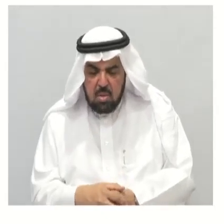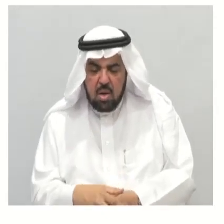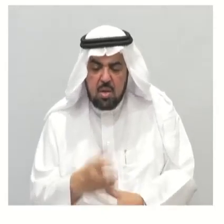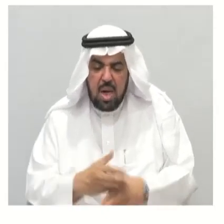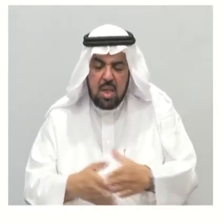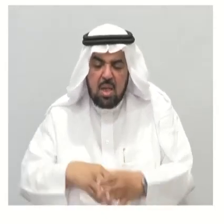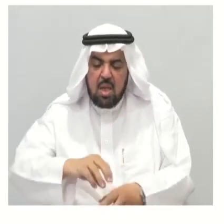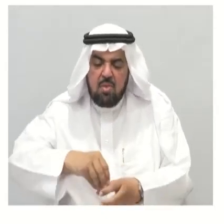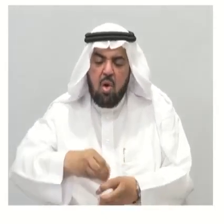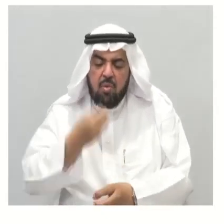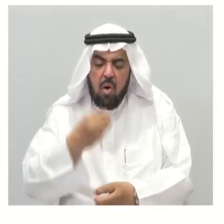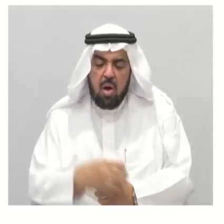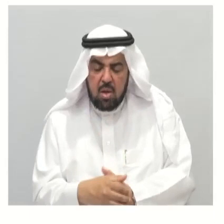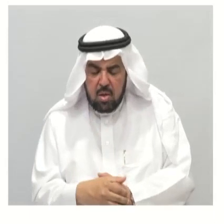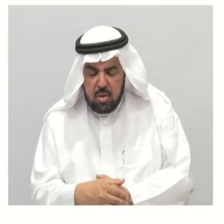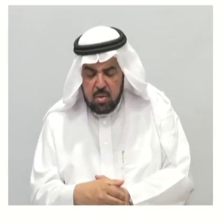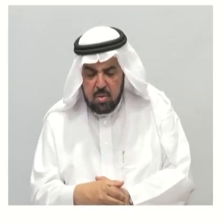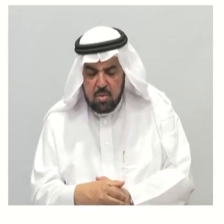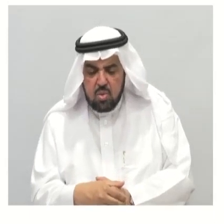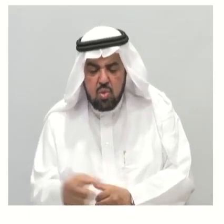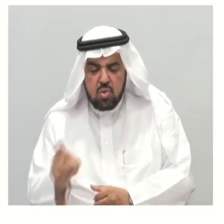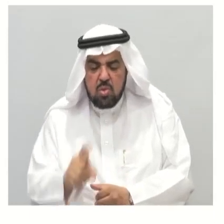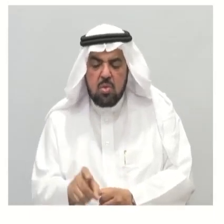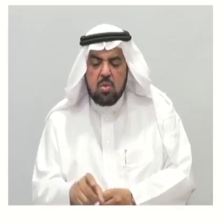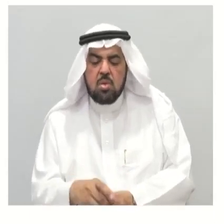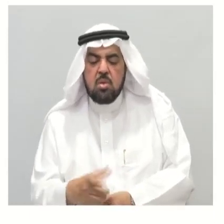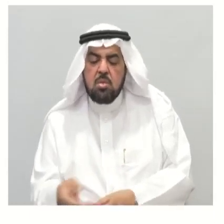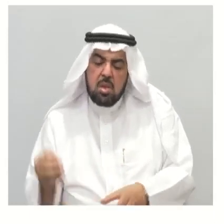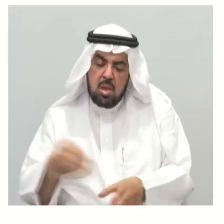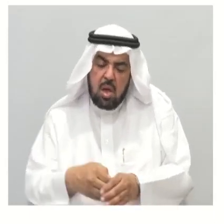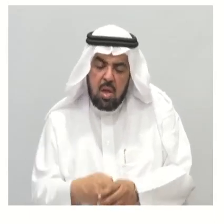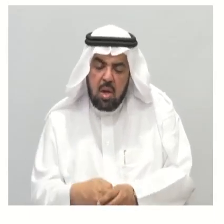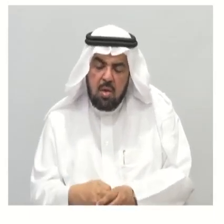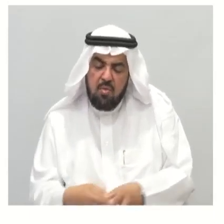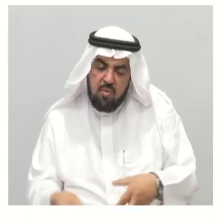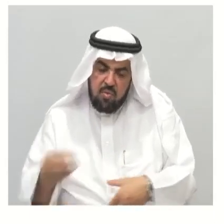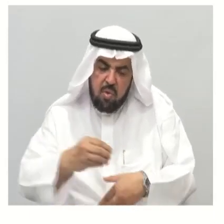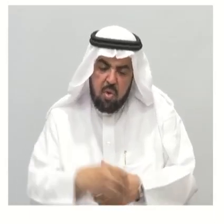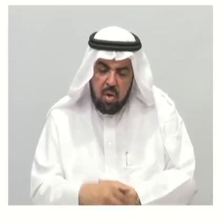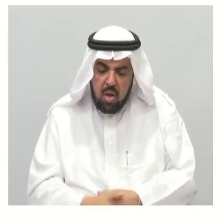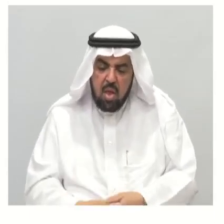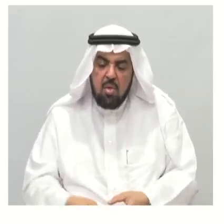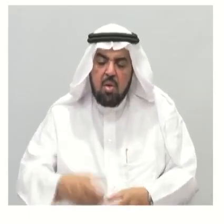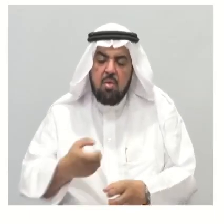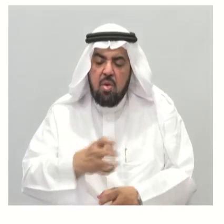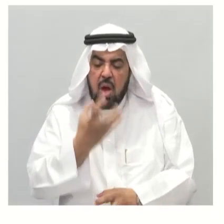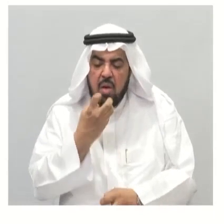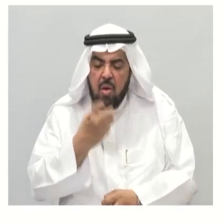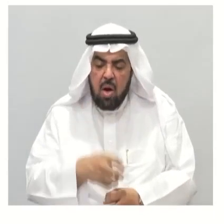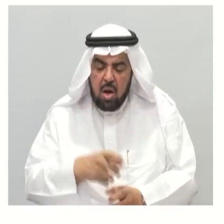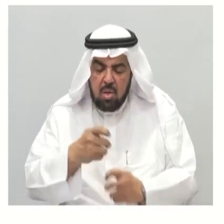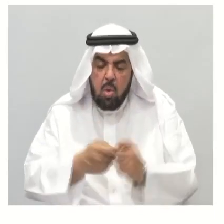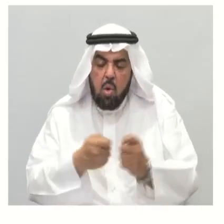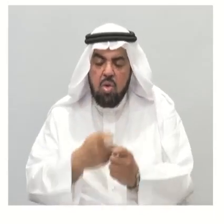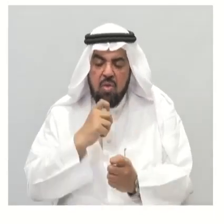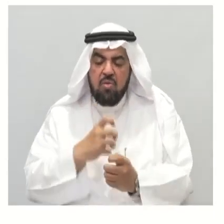بعمل سلطة الفواكه؟ واسألها ماذا تضع على الفواكه بعد تقطيعها حتى